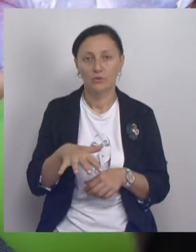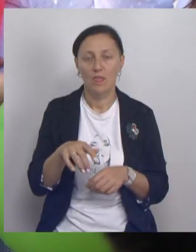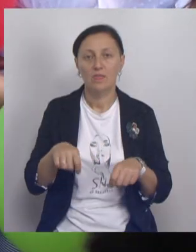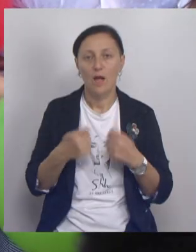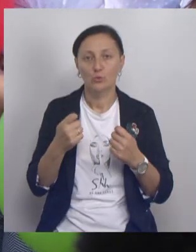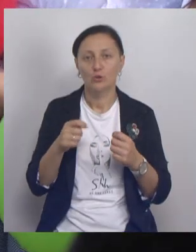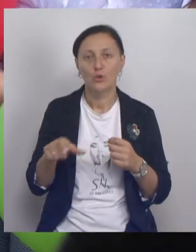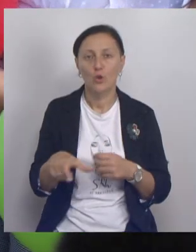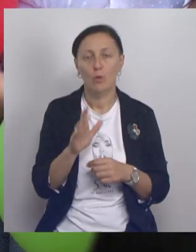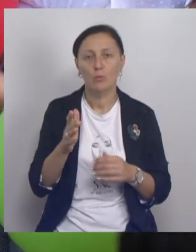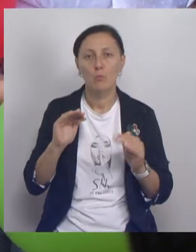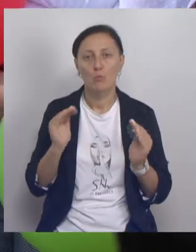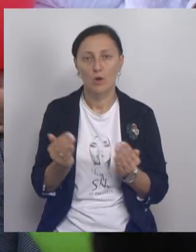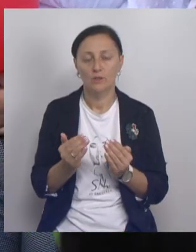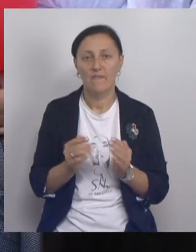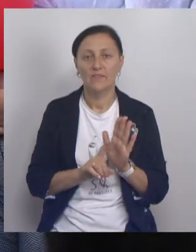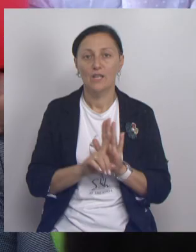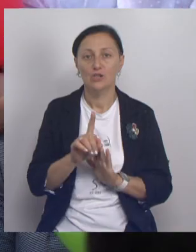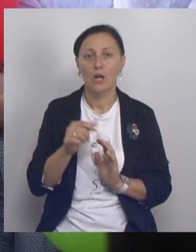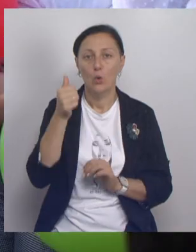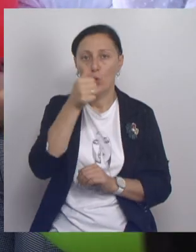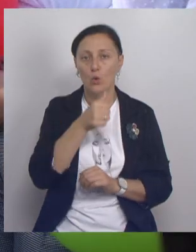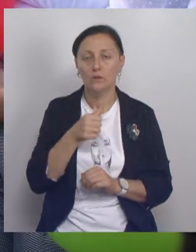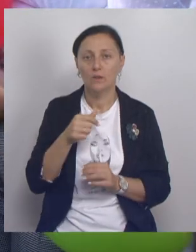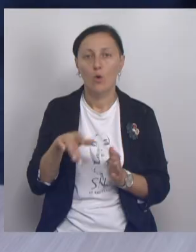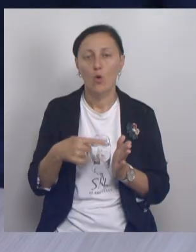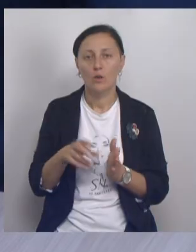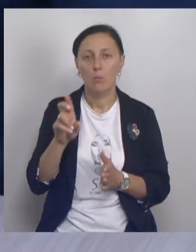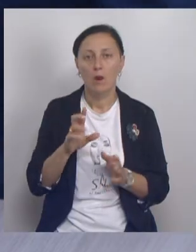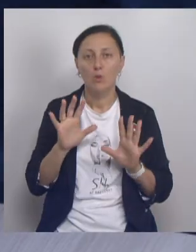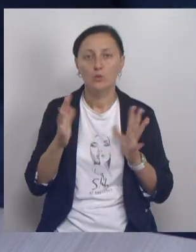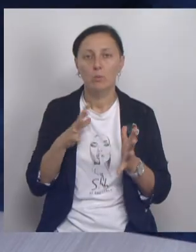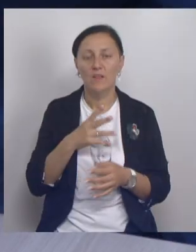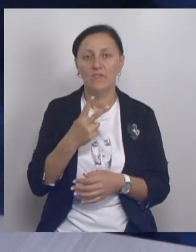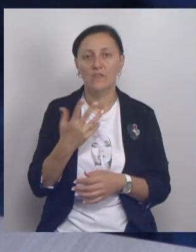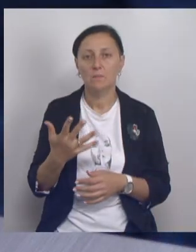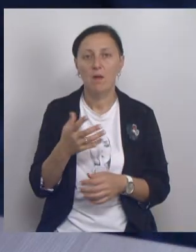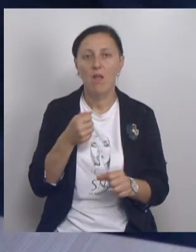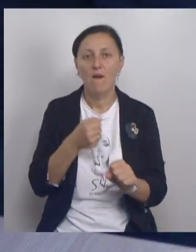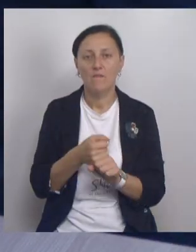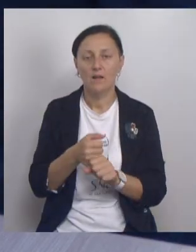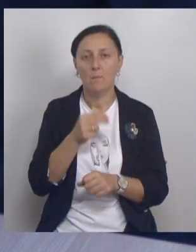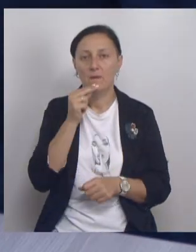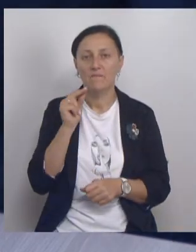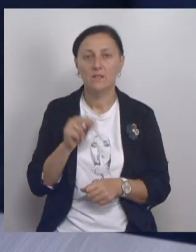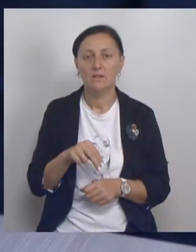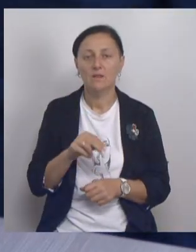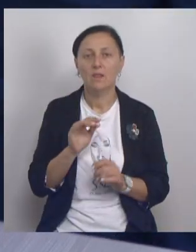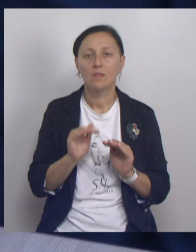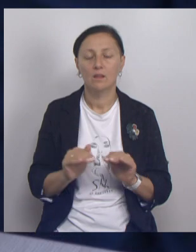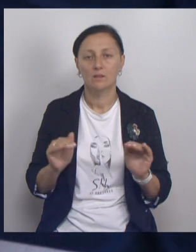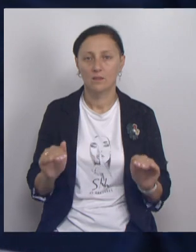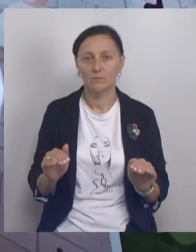станет меньше. К сожалению, с начала года на территории области произошло 25 аварий по вине юных участников